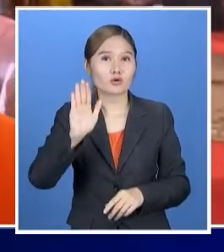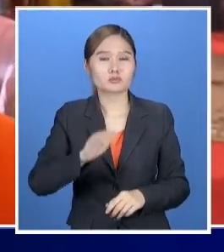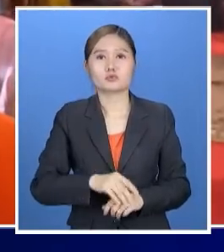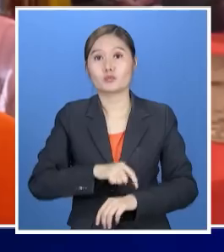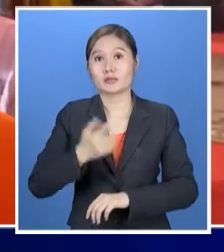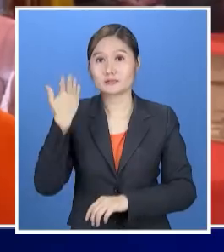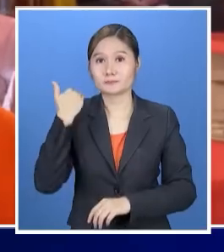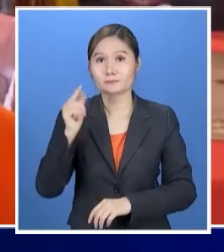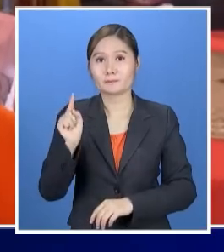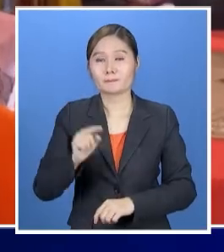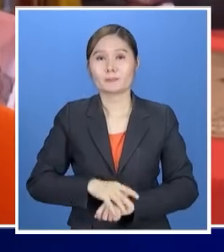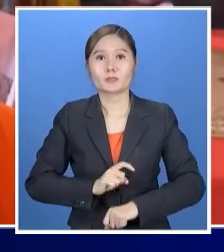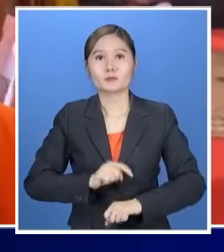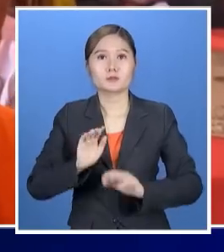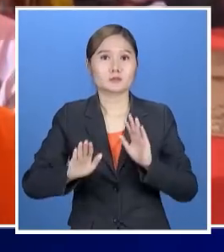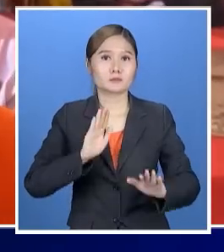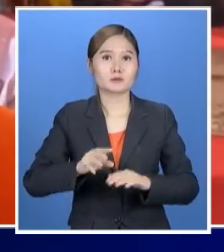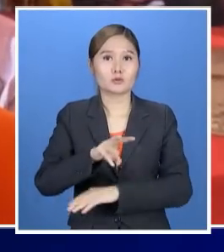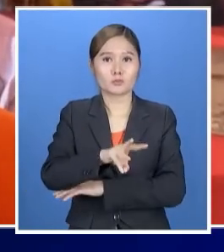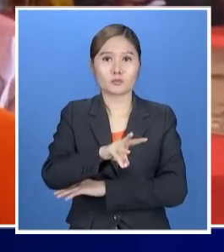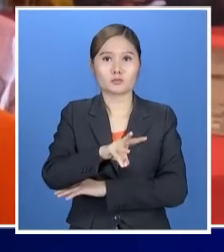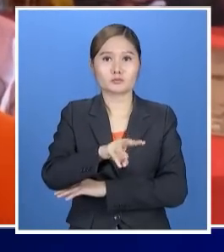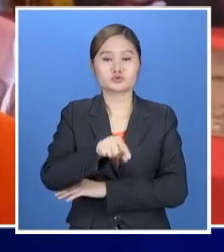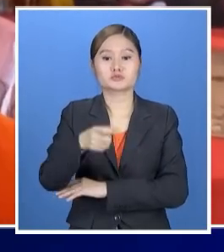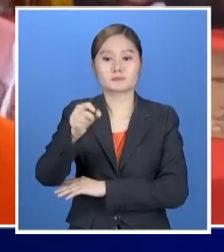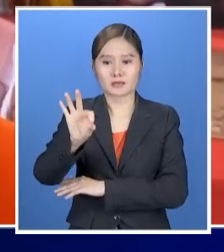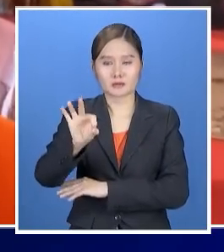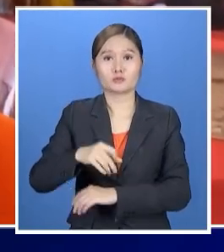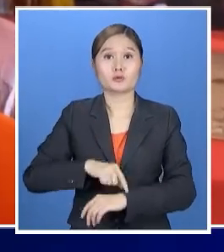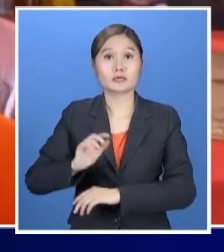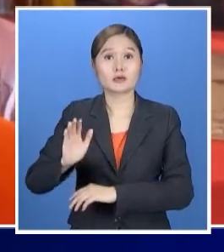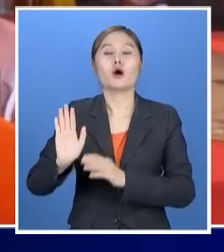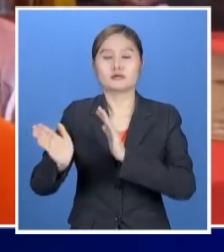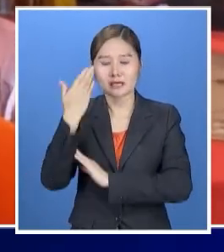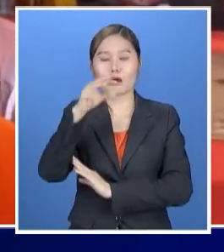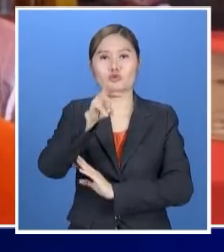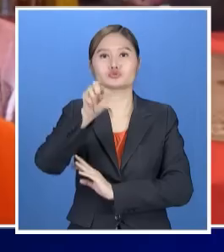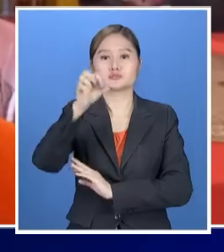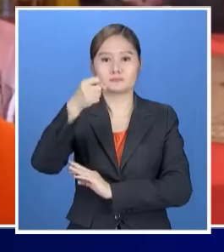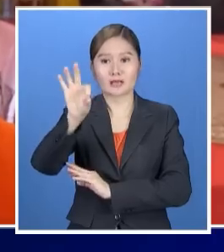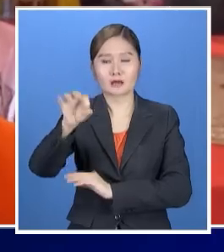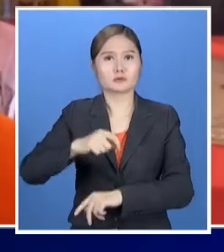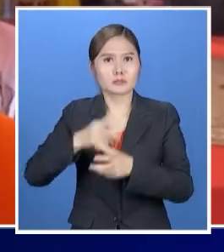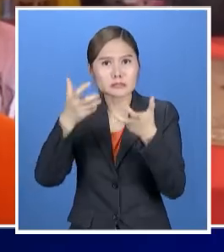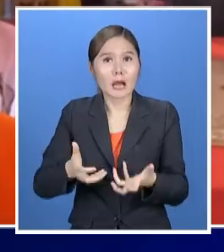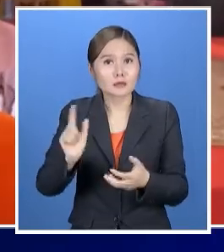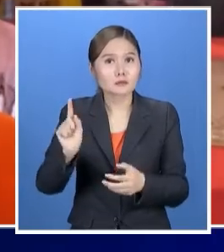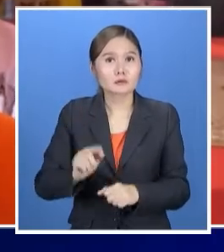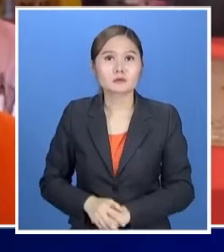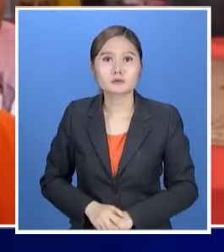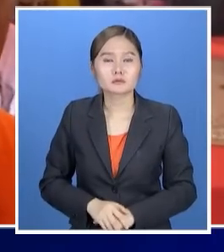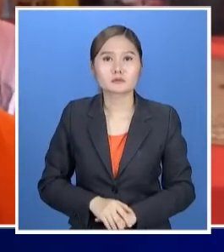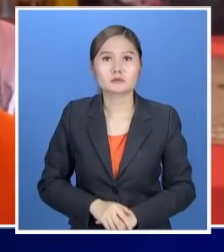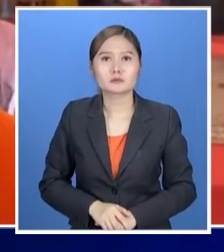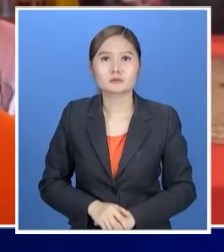ตอนนั้นเวลาประมาณ 6:19 ช่วงเช้าเนาะ ช่วงเช้า น้ำหนักพระเป็นไงบ้างที่อุ้ม